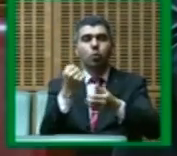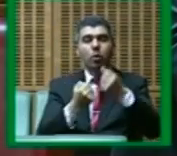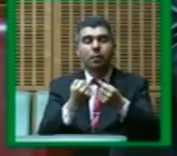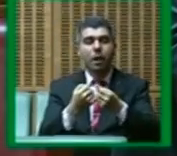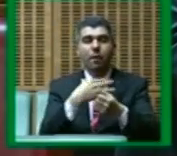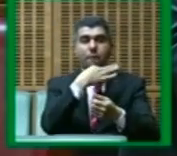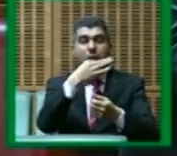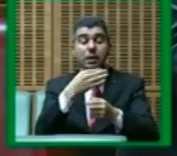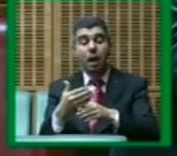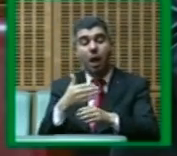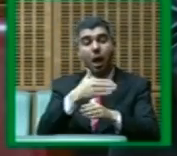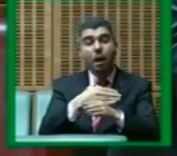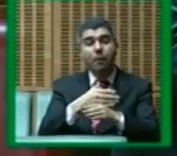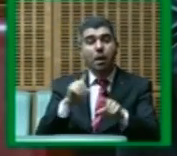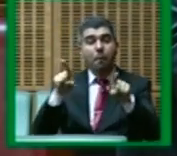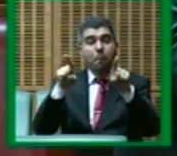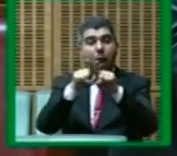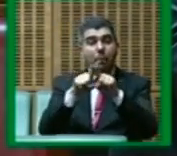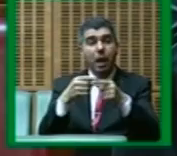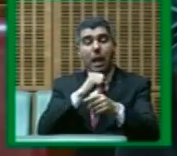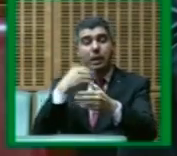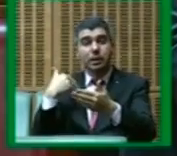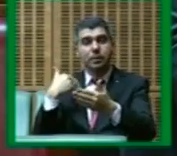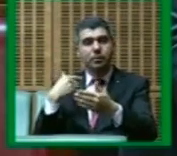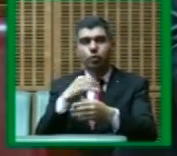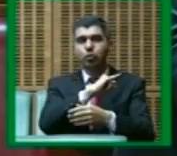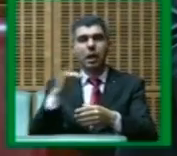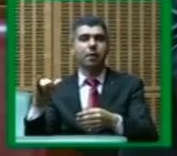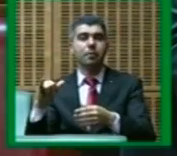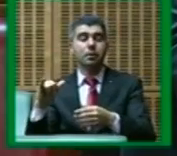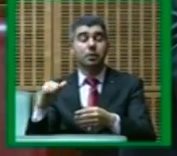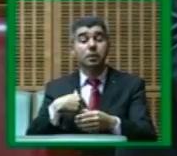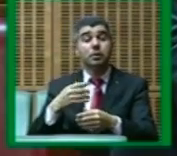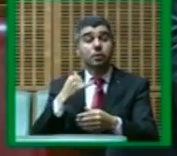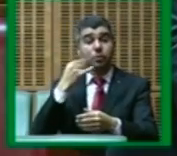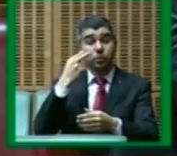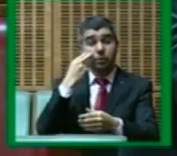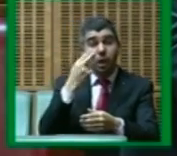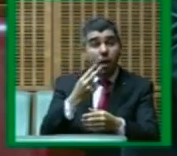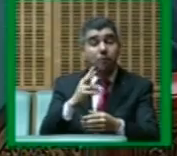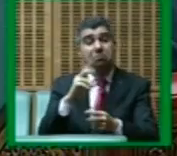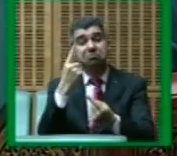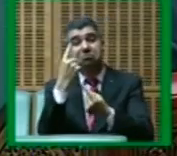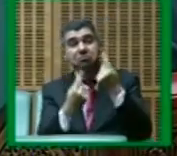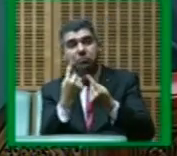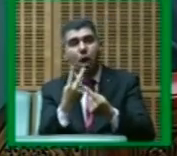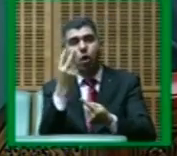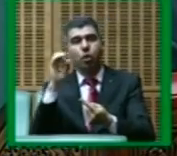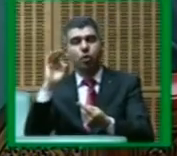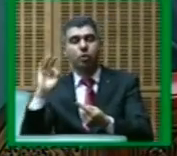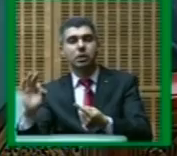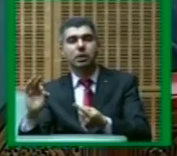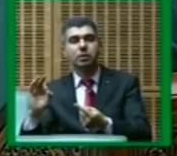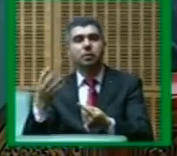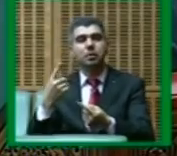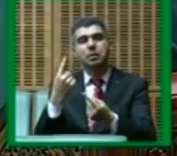تساهل. المسألة ديال الضبط المعلوماتي على هذا الشيء اللي تتقول ديال تنديروا 20 ومن بعد تعطيونا على حساب